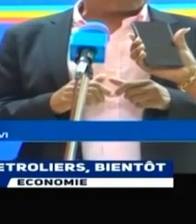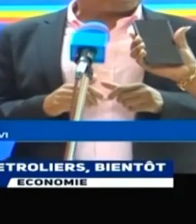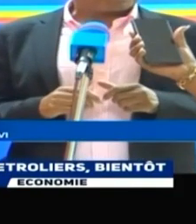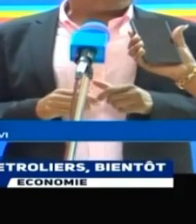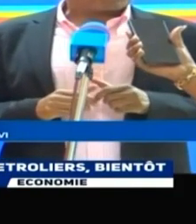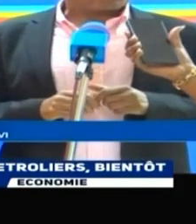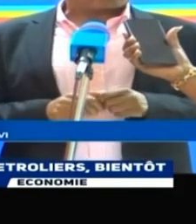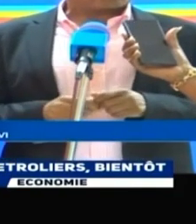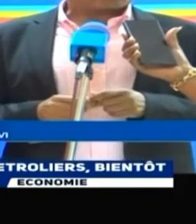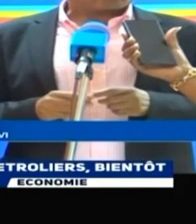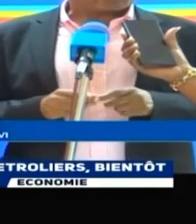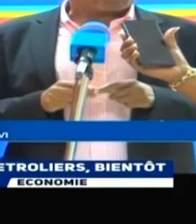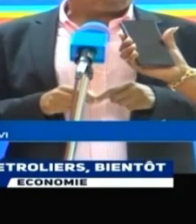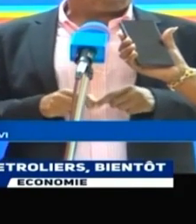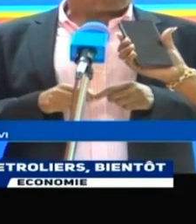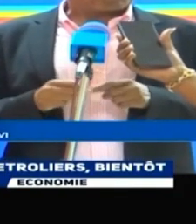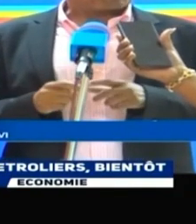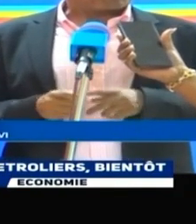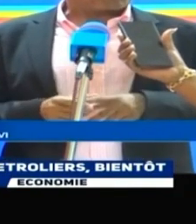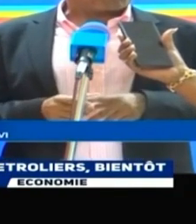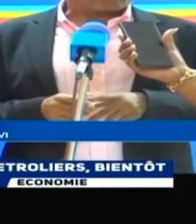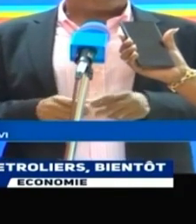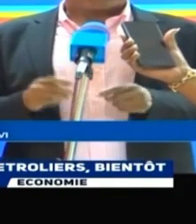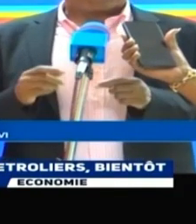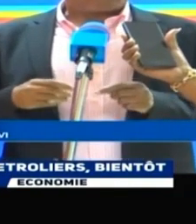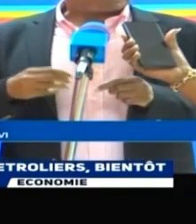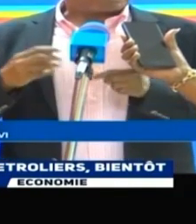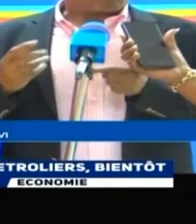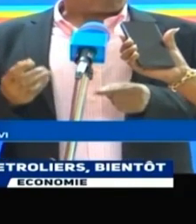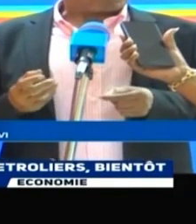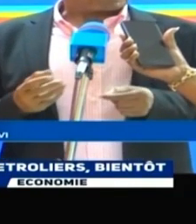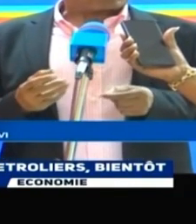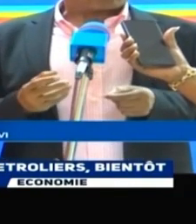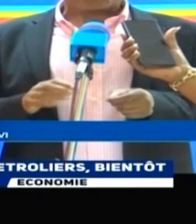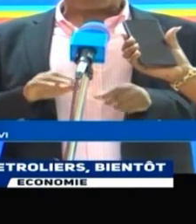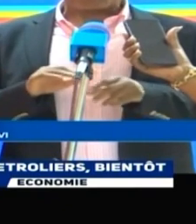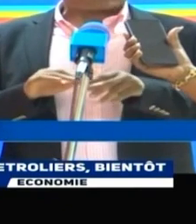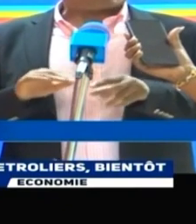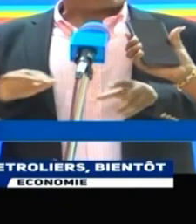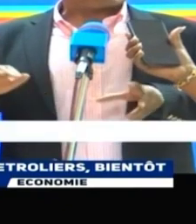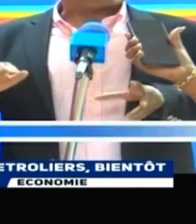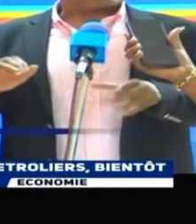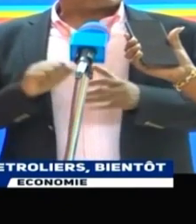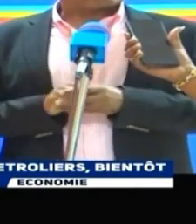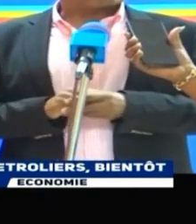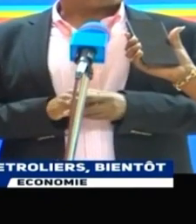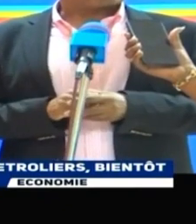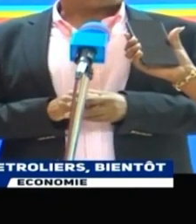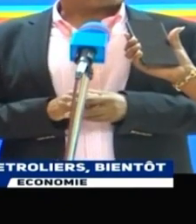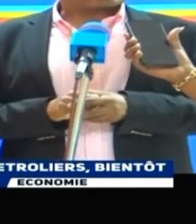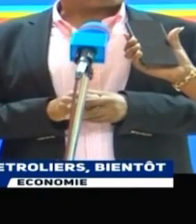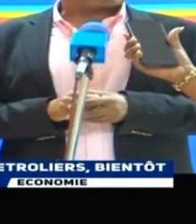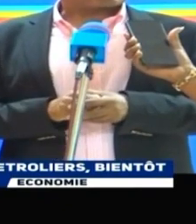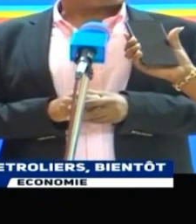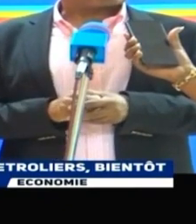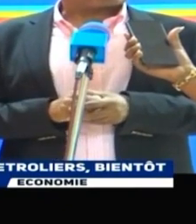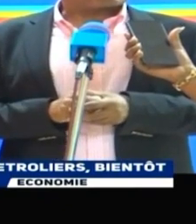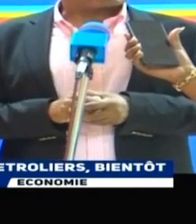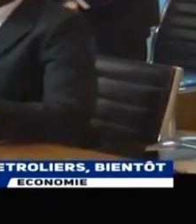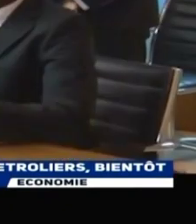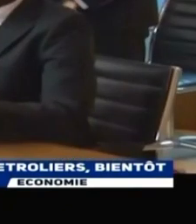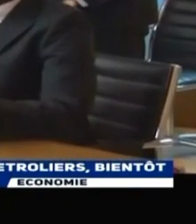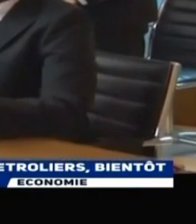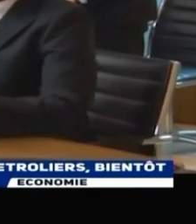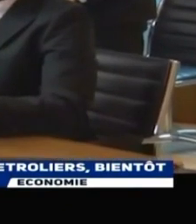à nous, en tant que structure de supervision, c'est de faire des recommandations pour qu'on stabilise le secteur dans ce